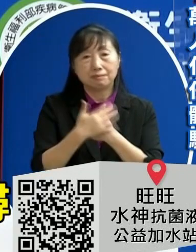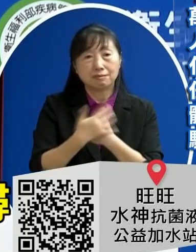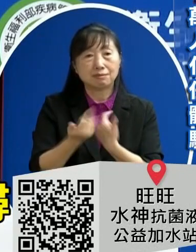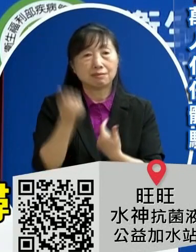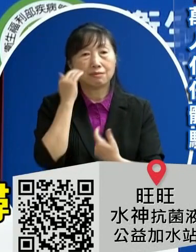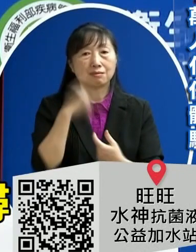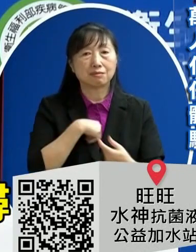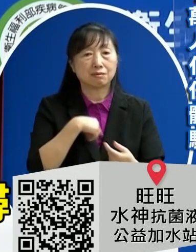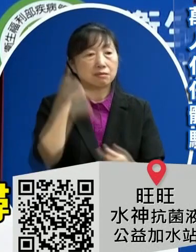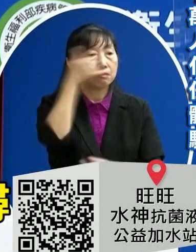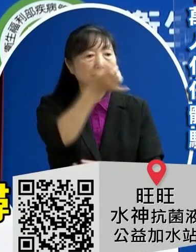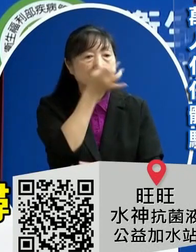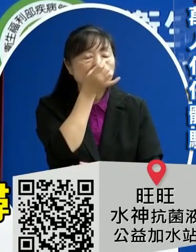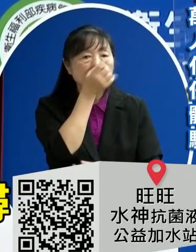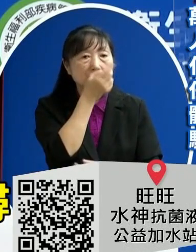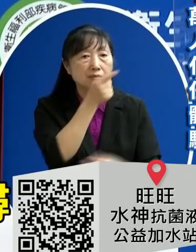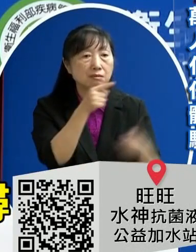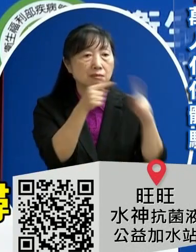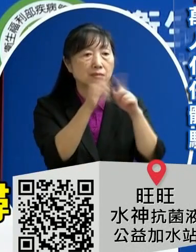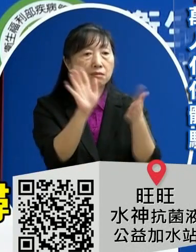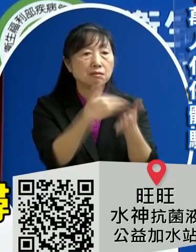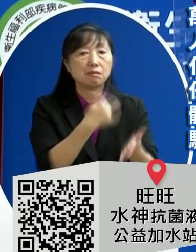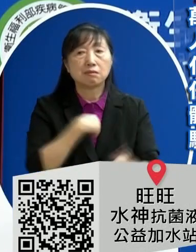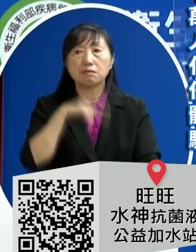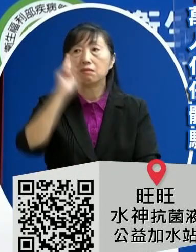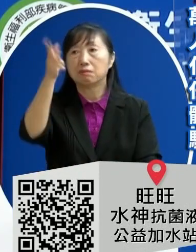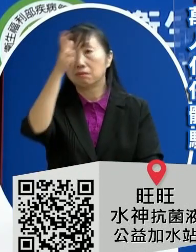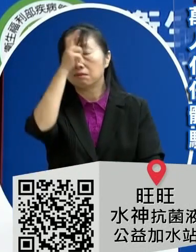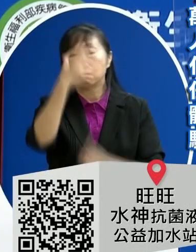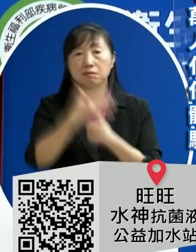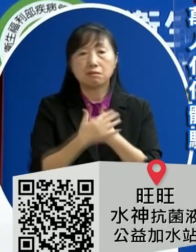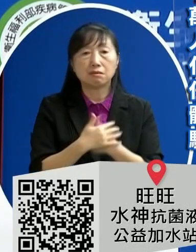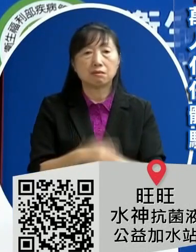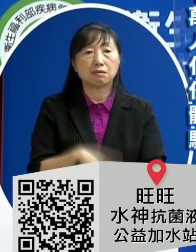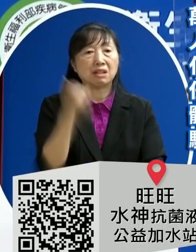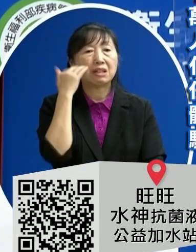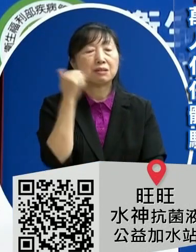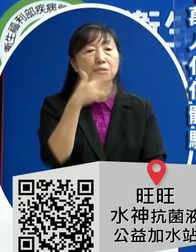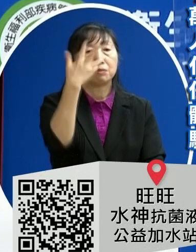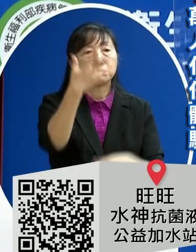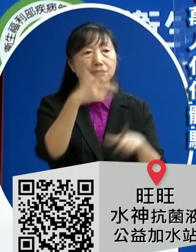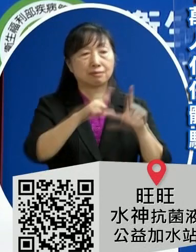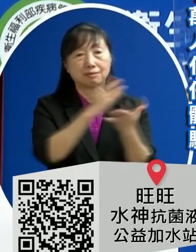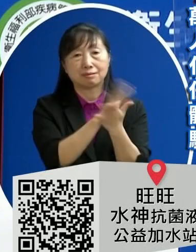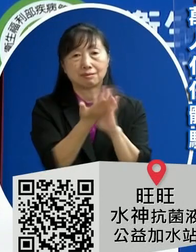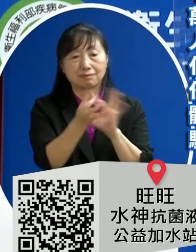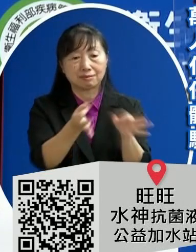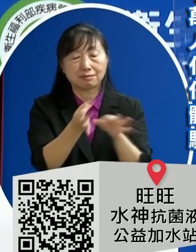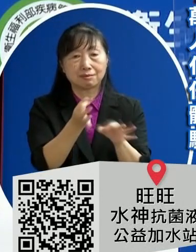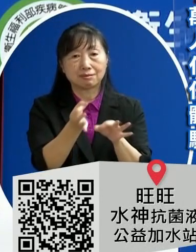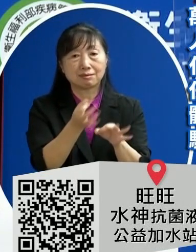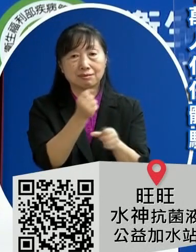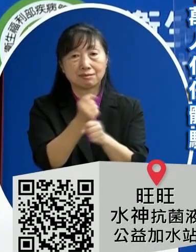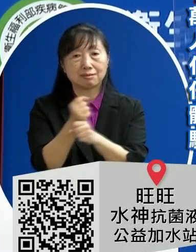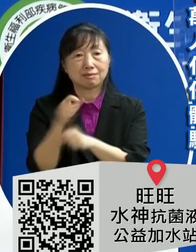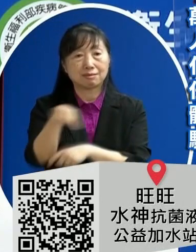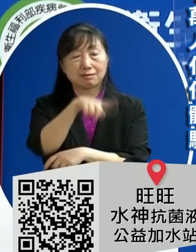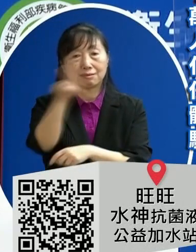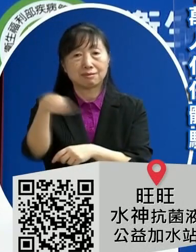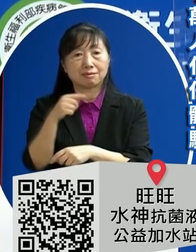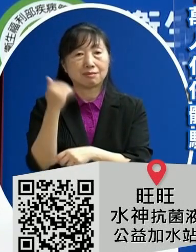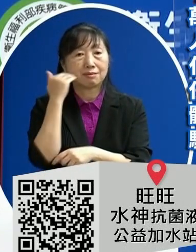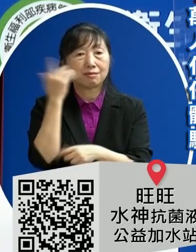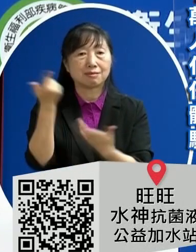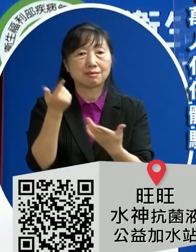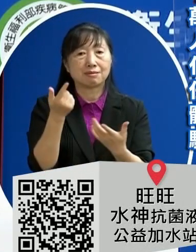失联的人啊，那也是检证血巡。八大行业哈，让这样的东西哈能够